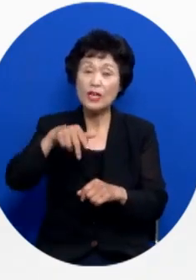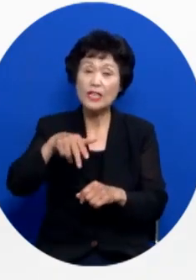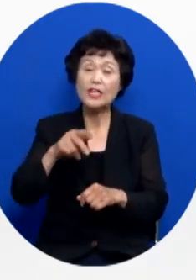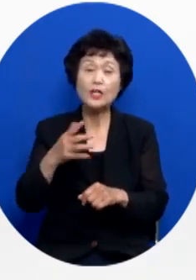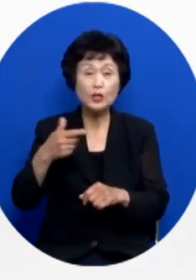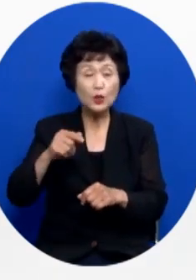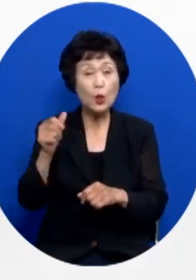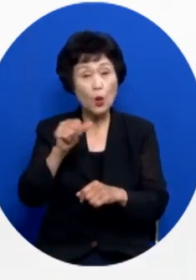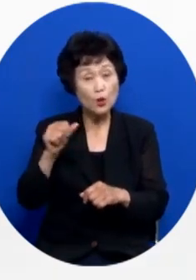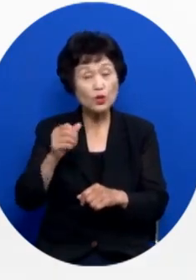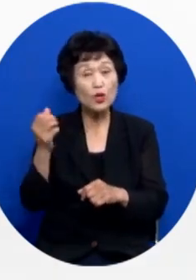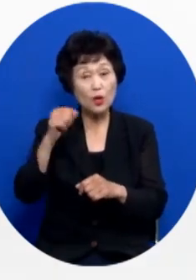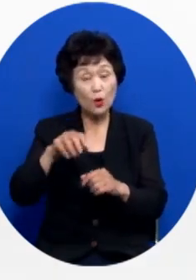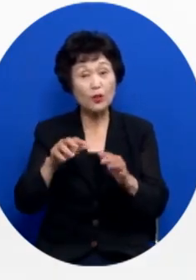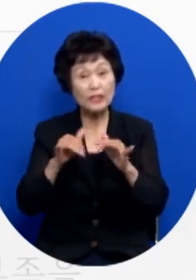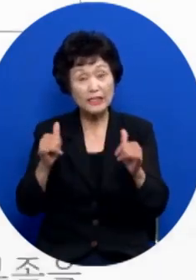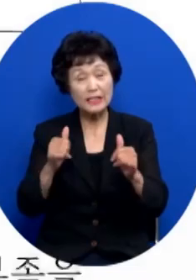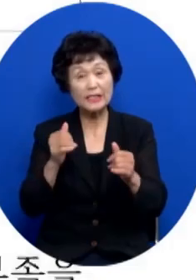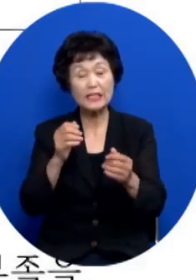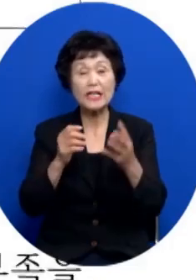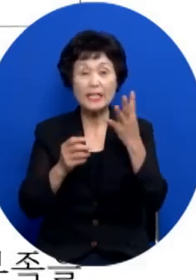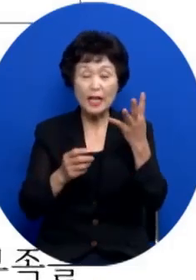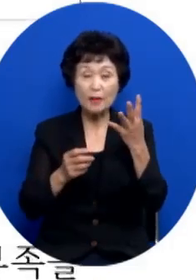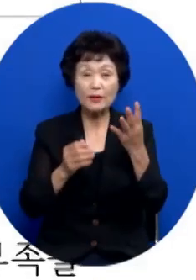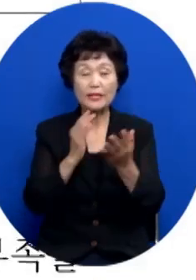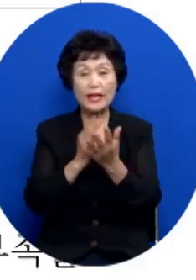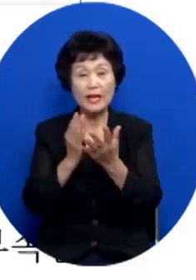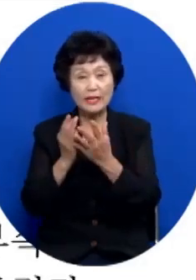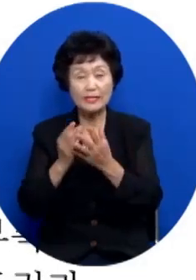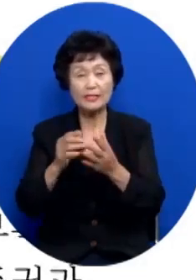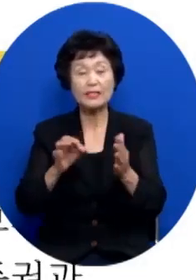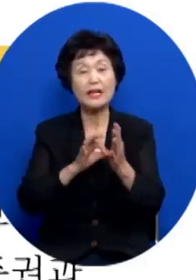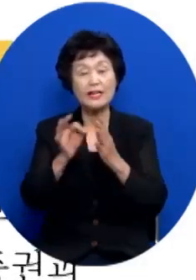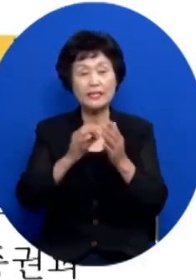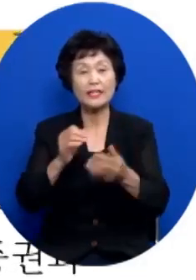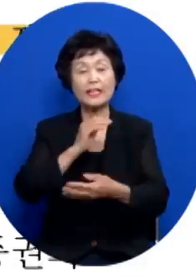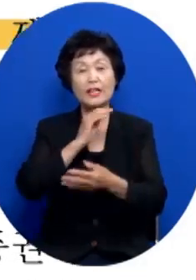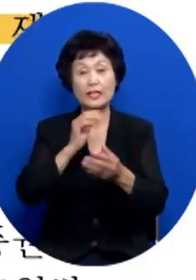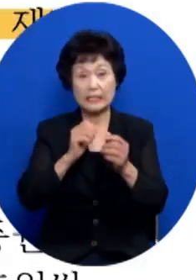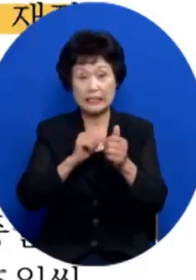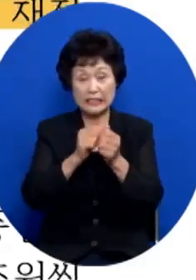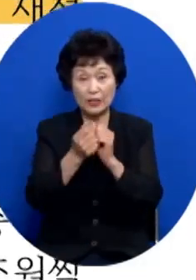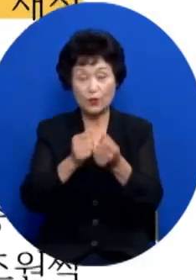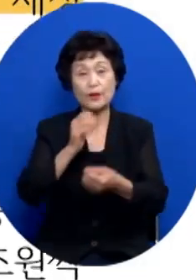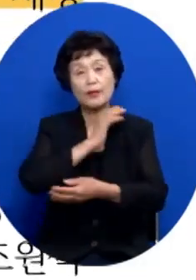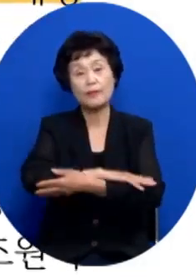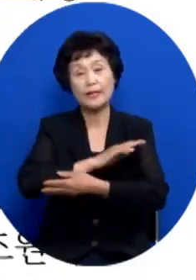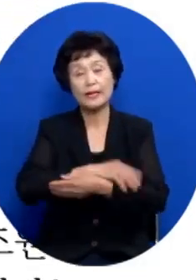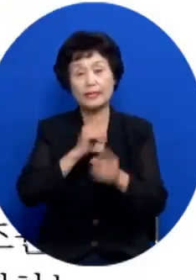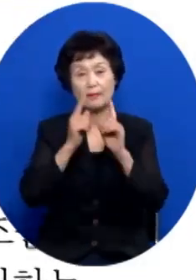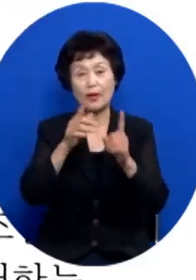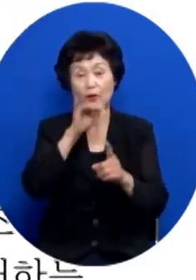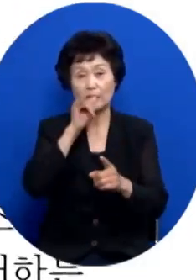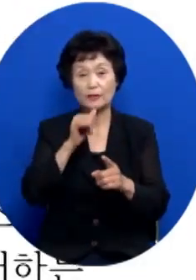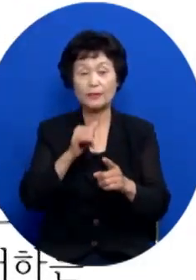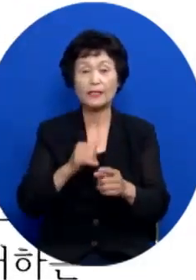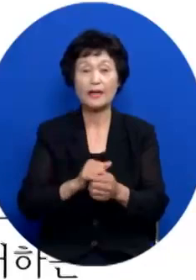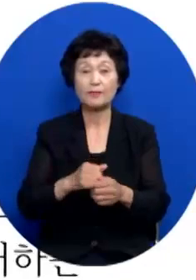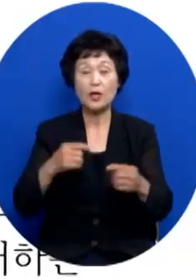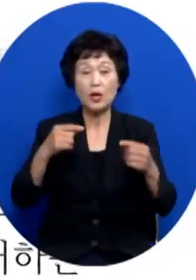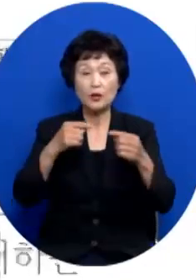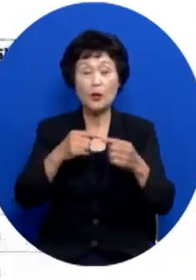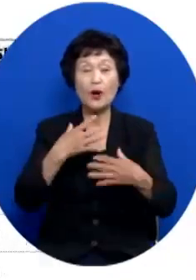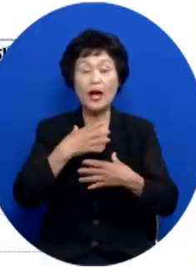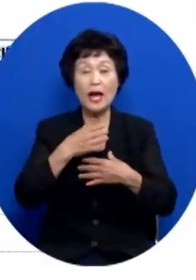4차례에 걸쳐 총 6조 원의 재정 증권을 발행한다고 밝혔습니다. 재정 증권 발행은 통화 안정 증권